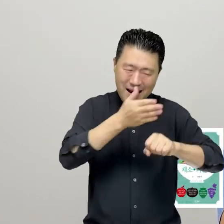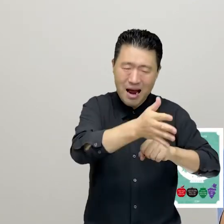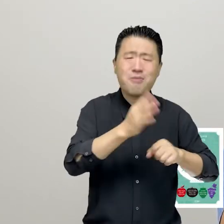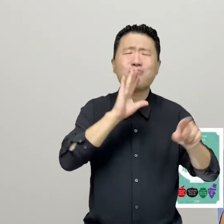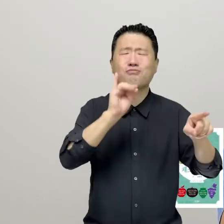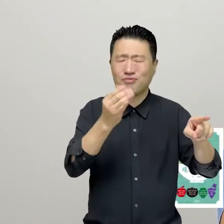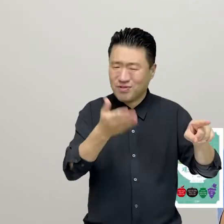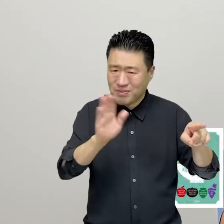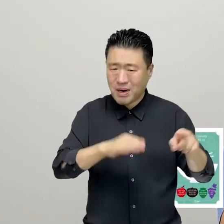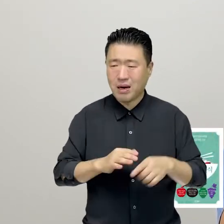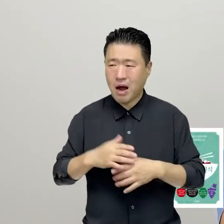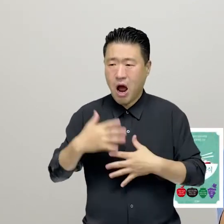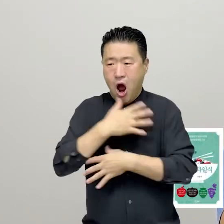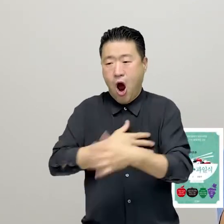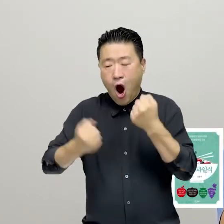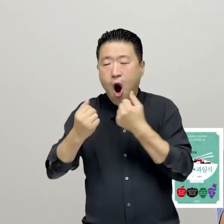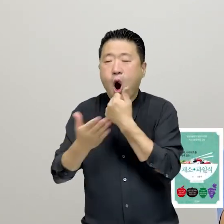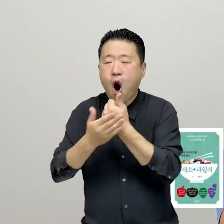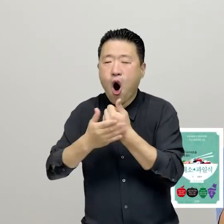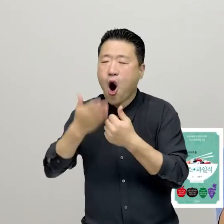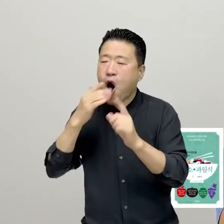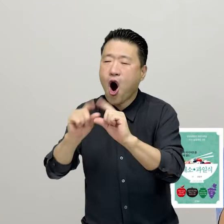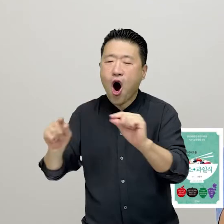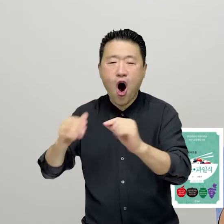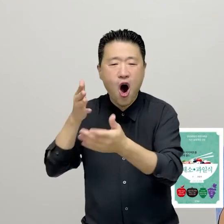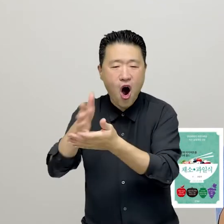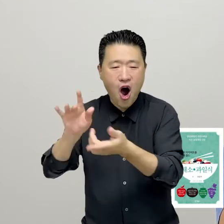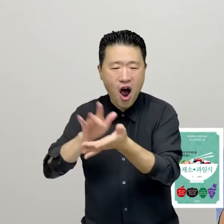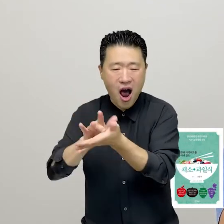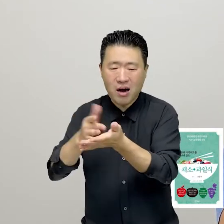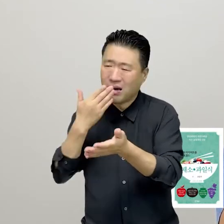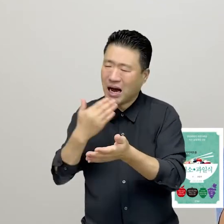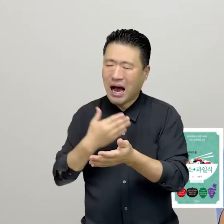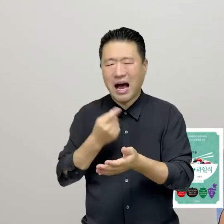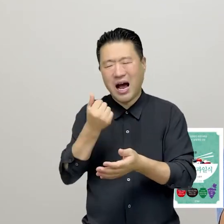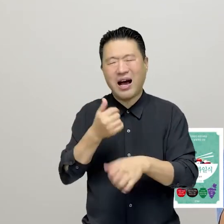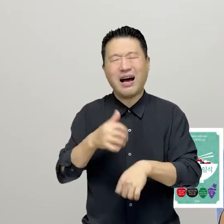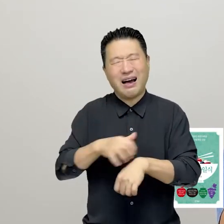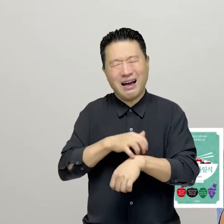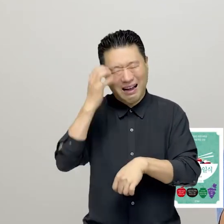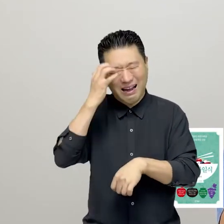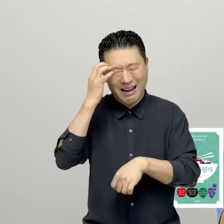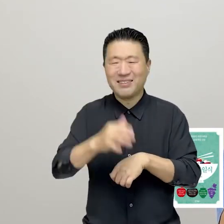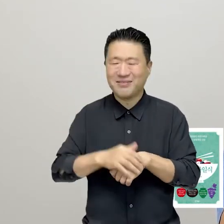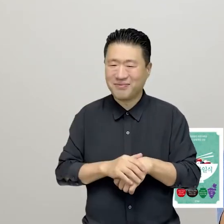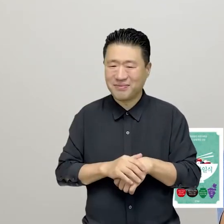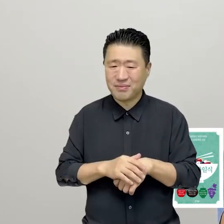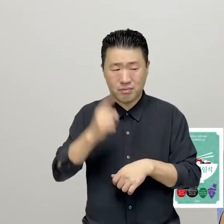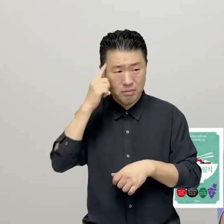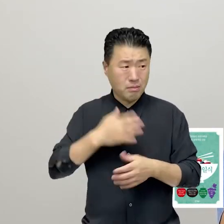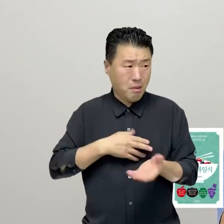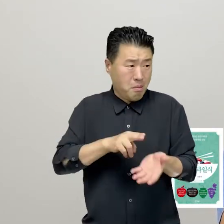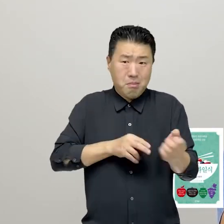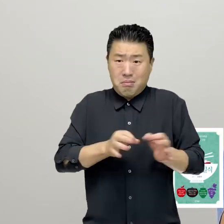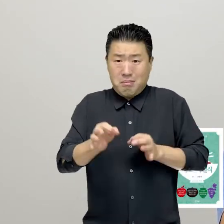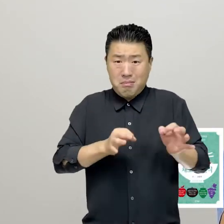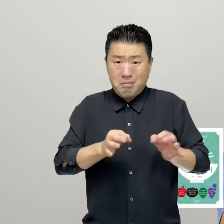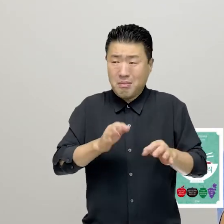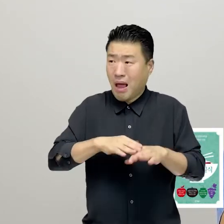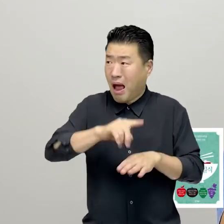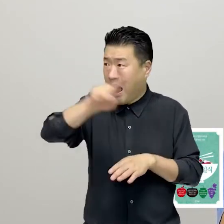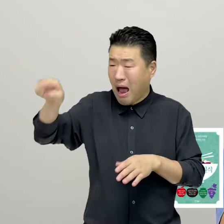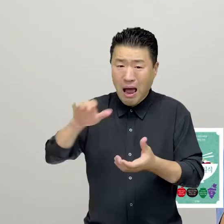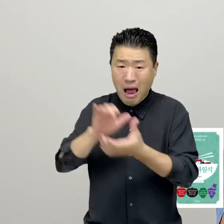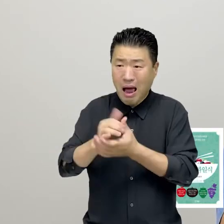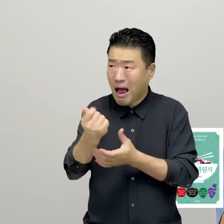전문하는 한약사지만 건강기능식품에 대해서 말하는 게 참 불편할 수 있습니다. 왜냐하면 저도 팔 수가 있고